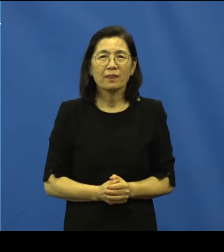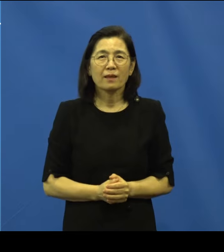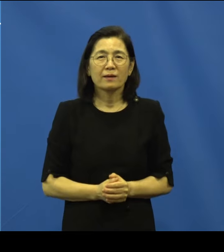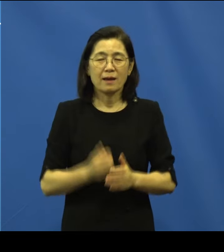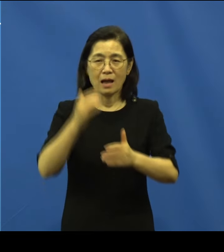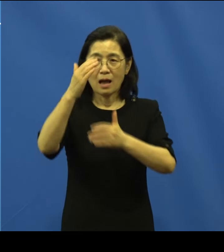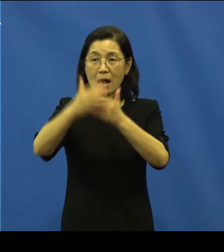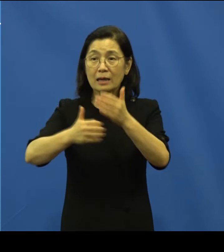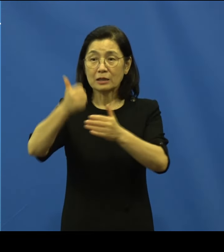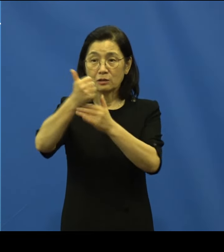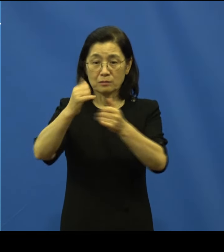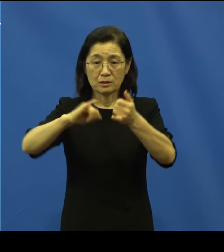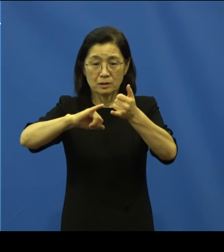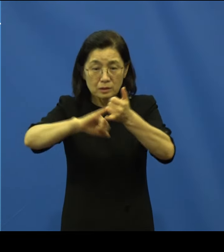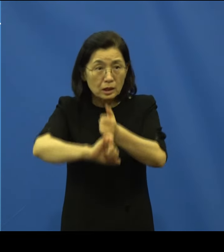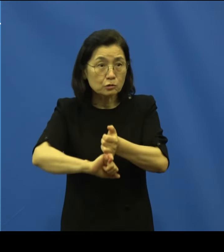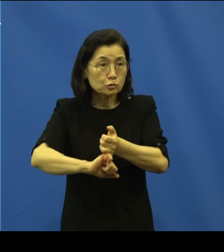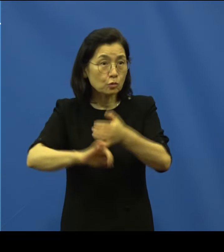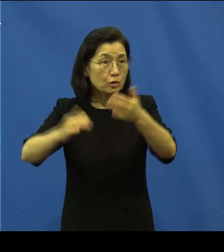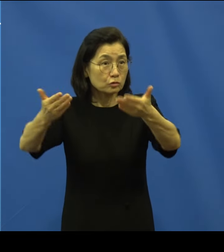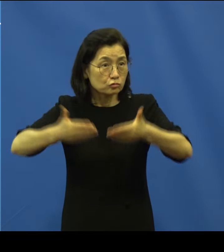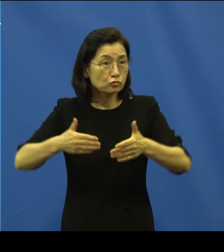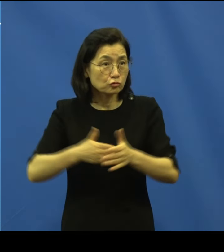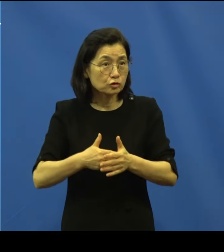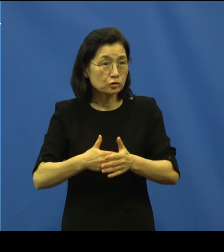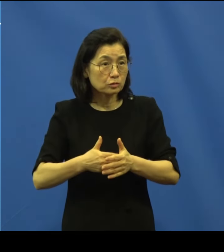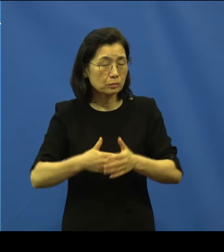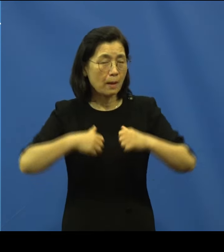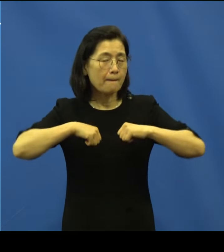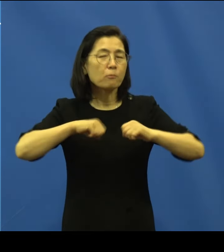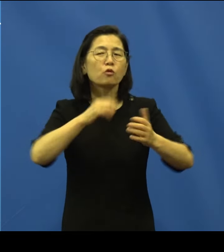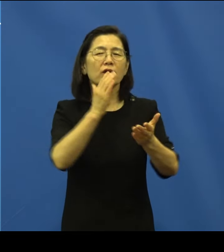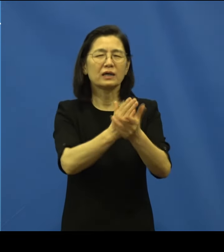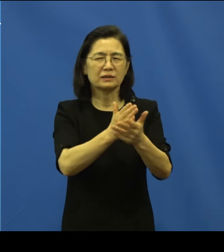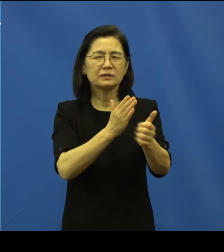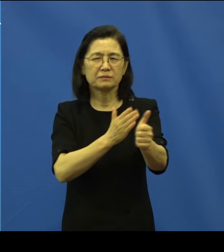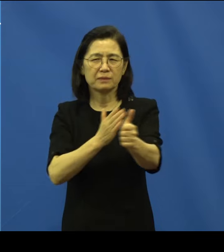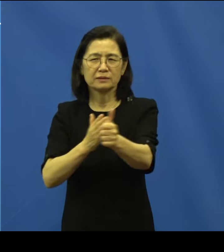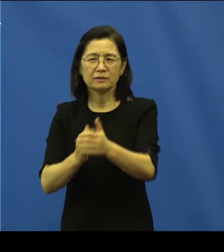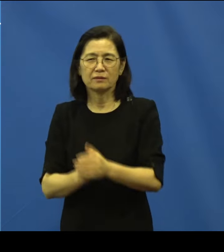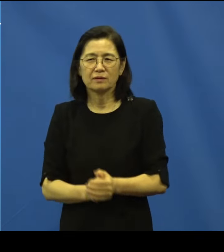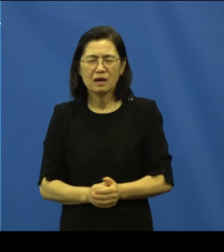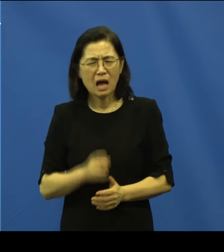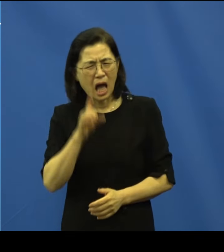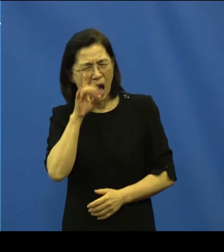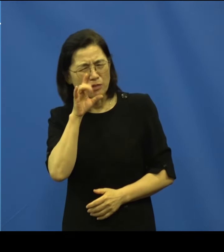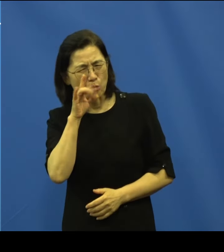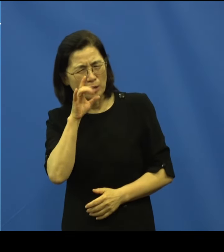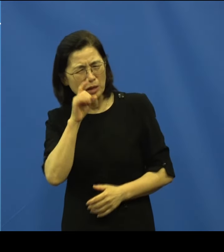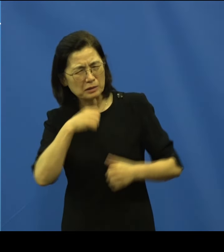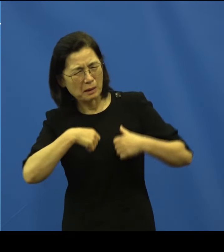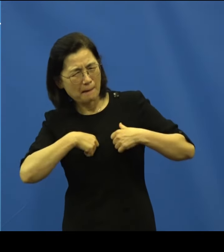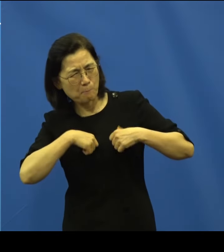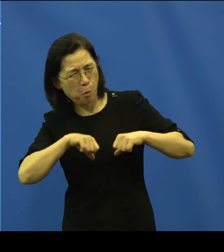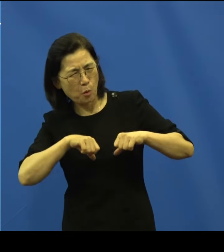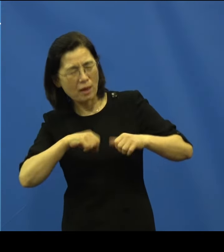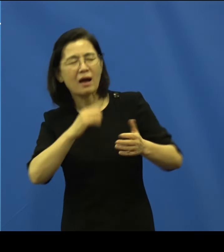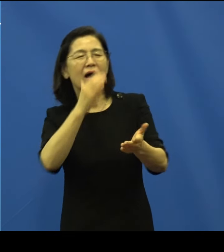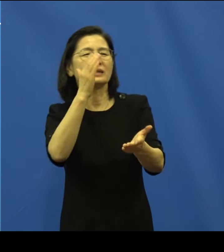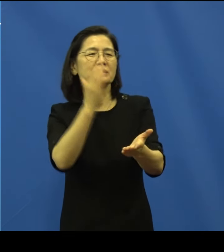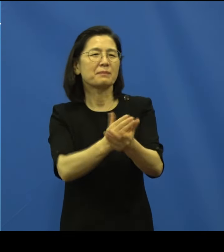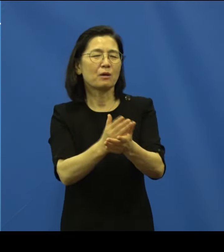하나님이 약속하셨어요. 여러분, 포기하지 마세요. 여러분, 안 된다고 포기하지 마세요. 계속